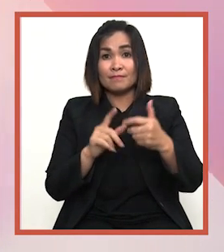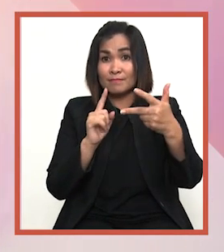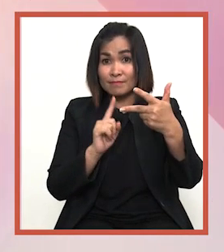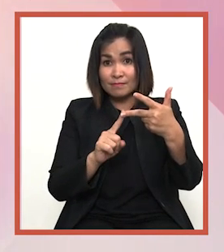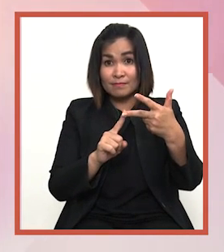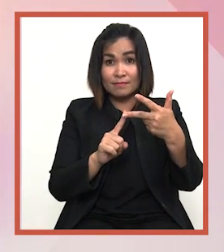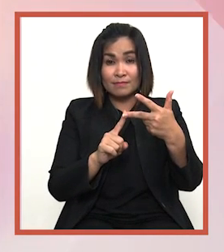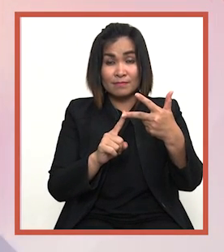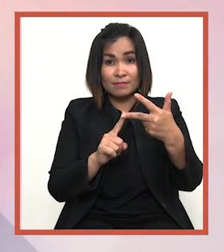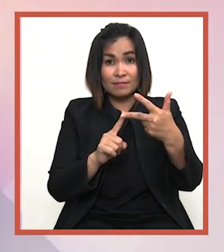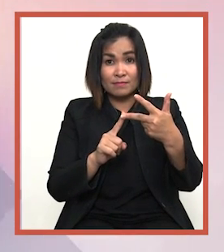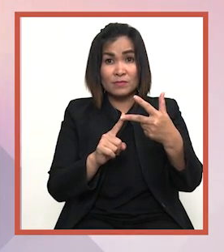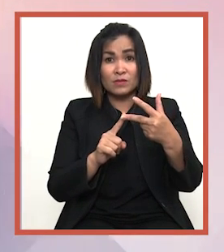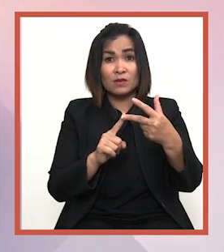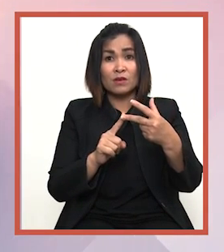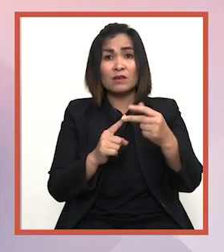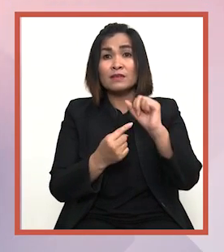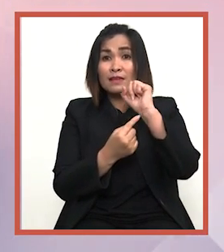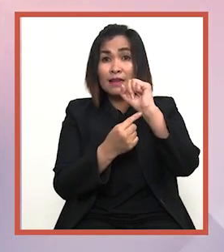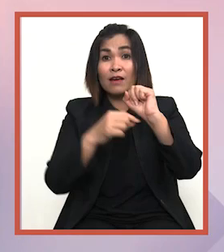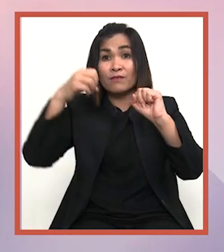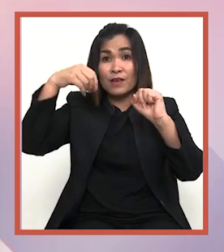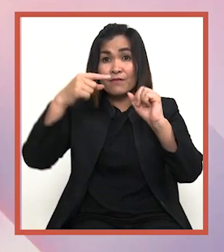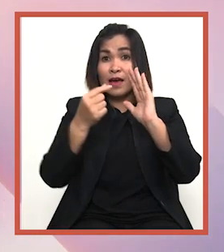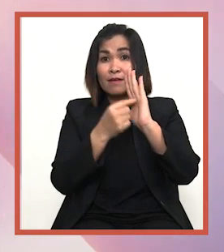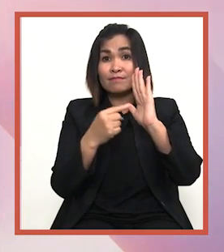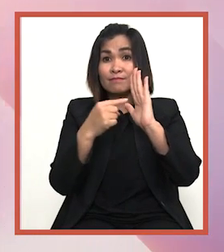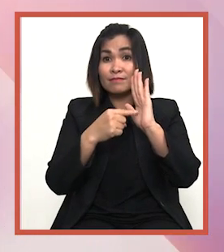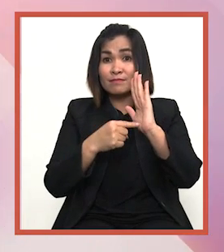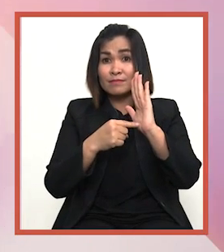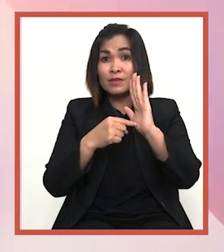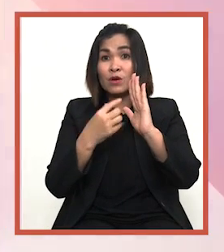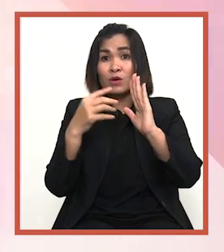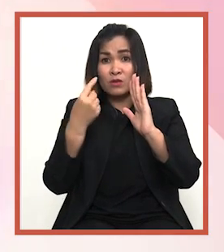3. โครงสร้างสัญลักษณ์ไฟฟ้าสวิตช์ขั้วเดียว